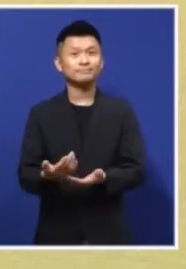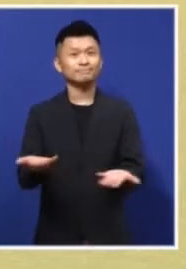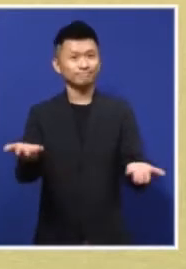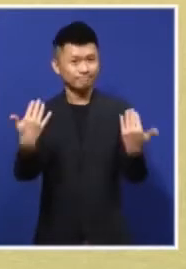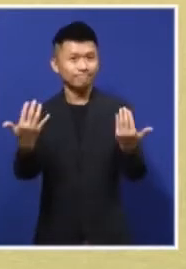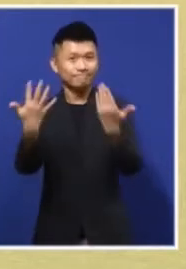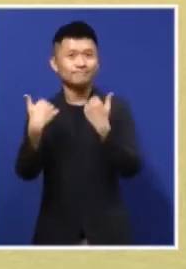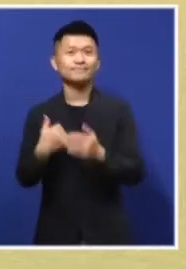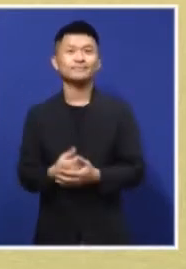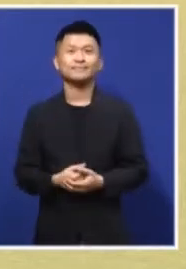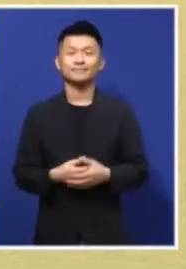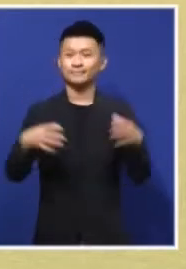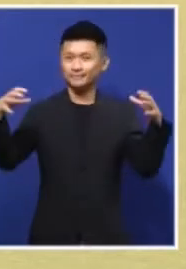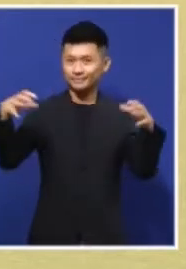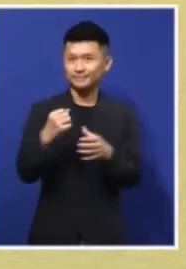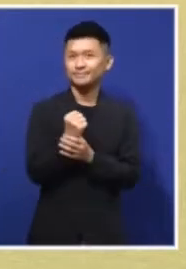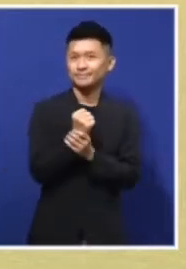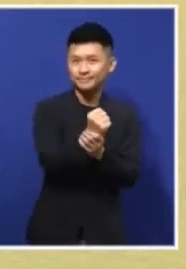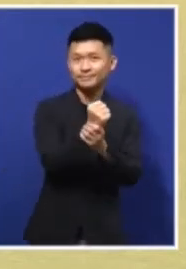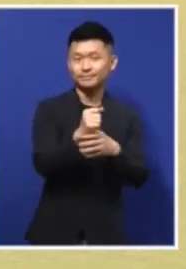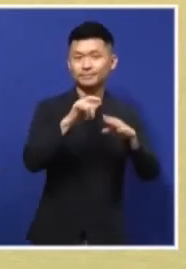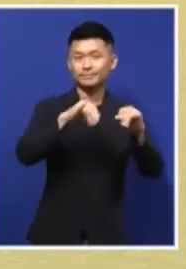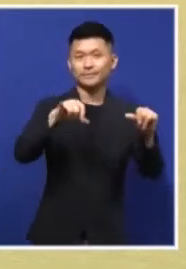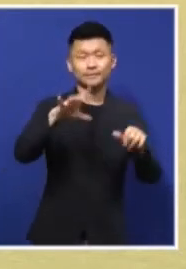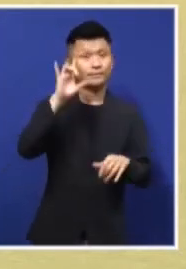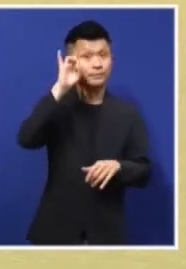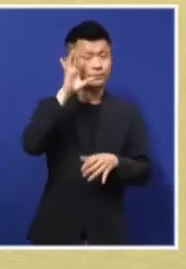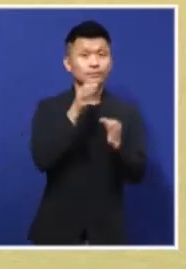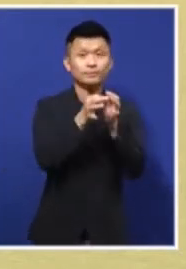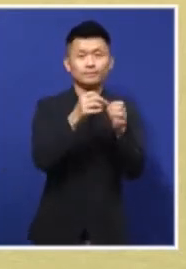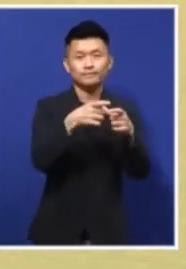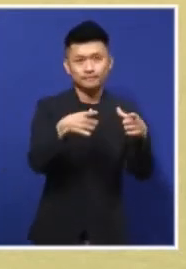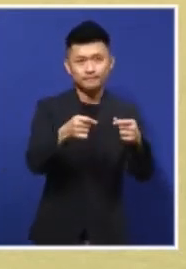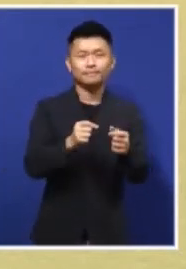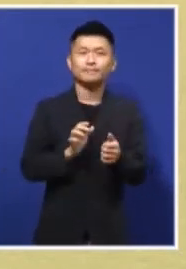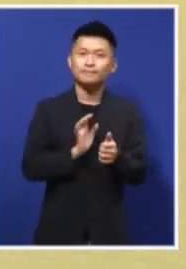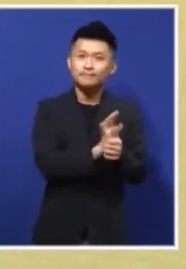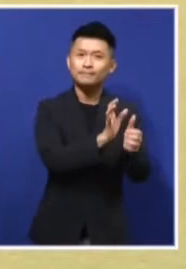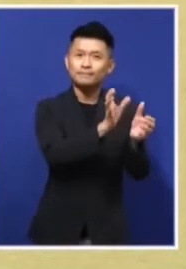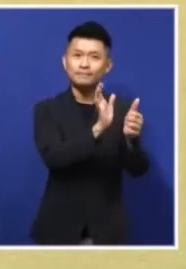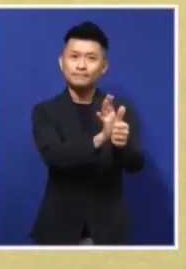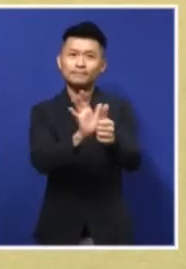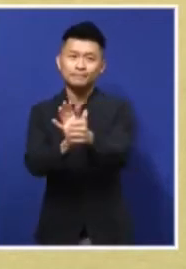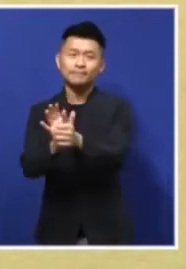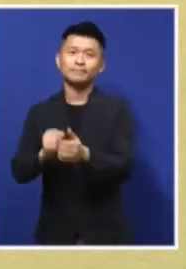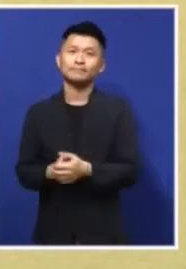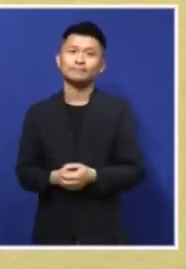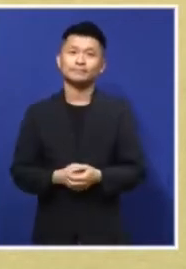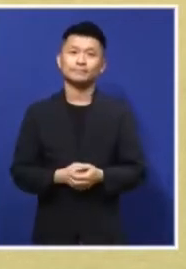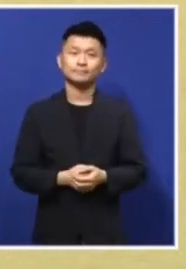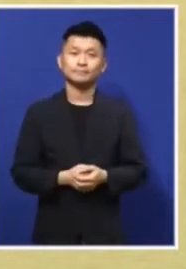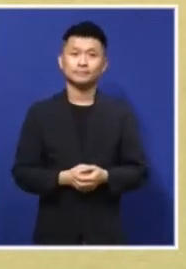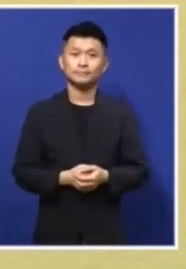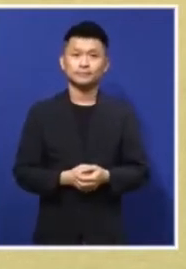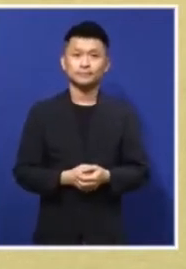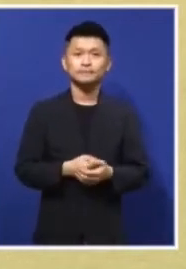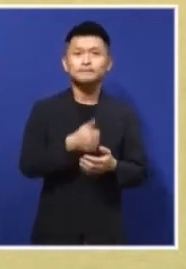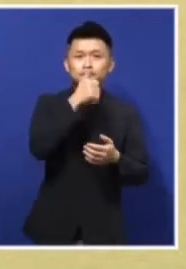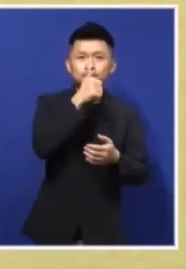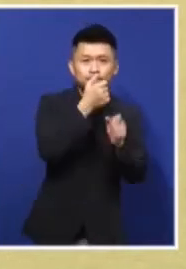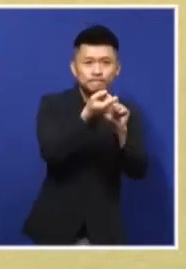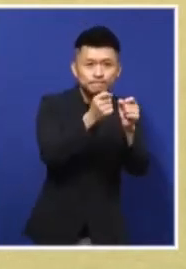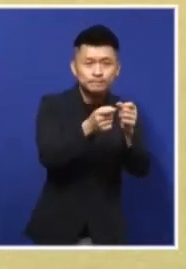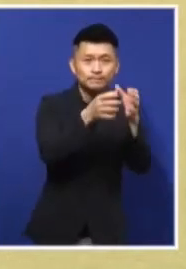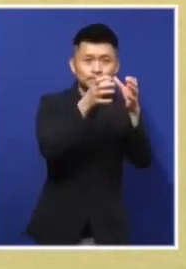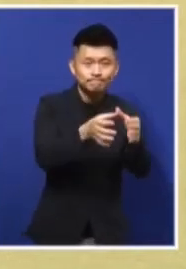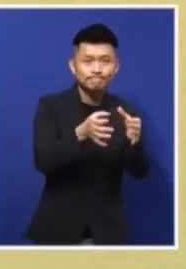同好来支持我们地方创生的这个工作，让我们很多在地方扎根的这些的地